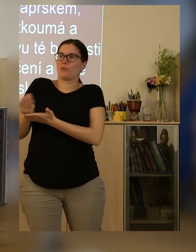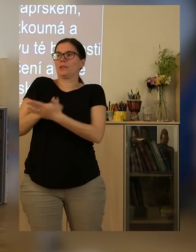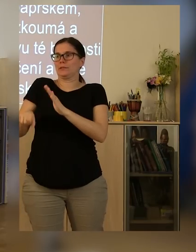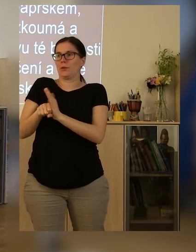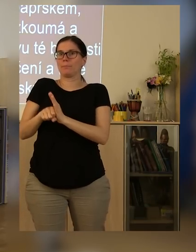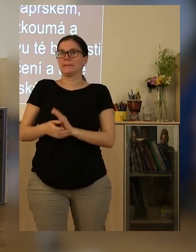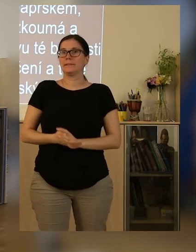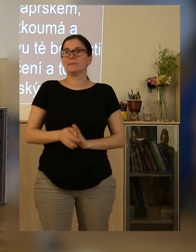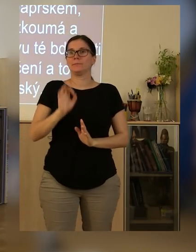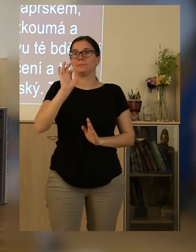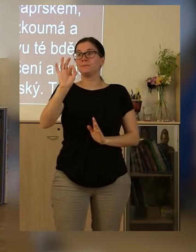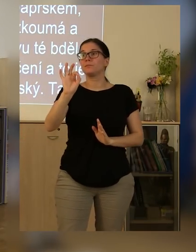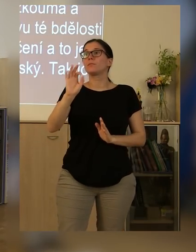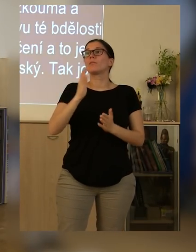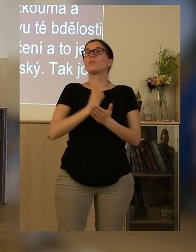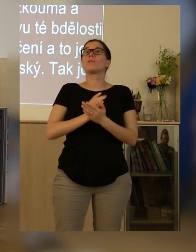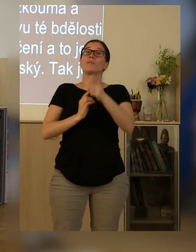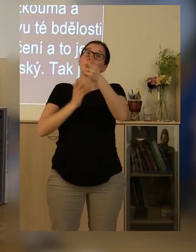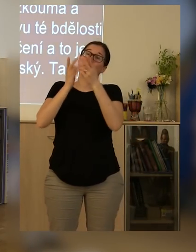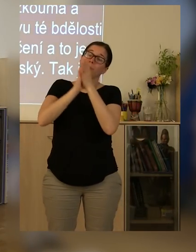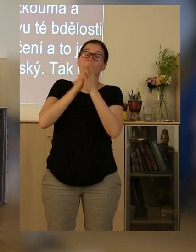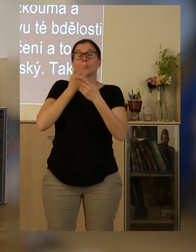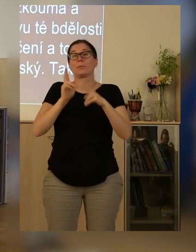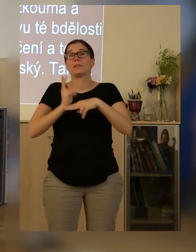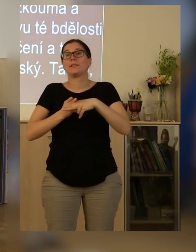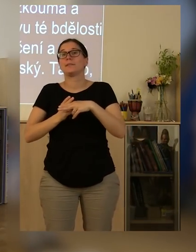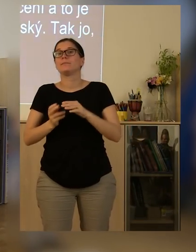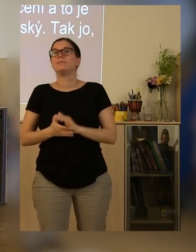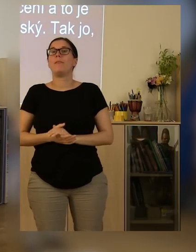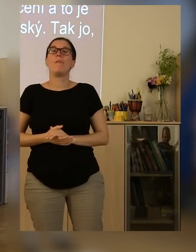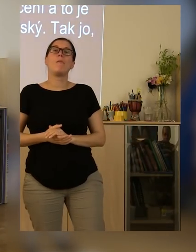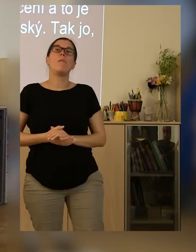Tak jo, tak přátelé, já nevím. Ne? Ano?